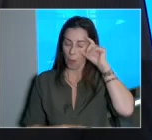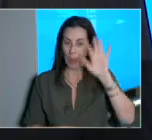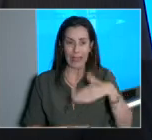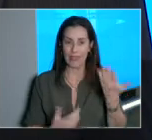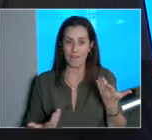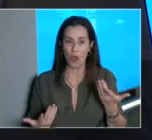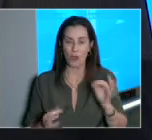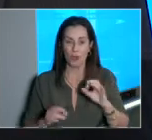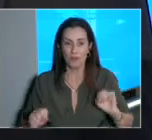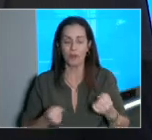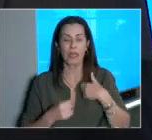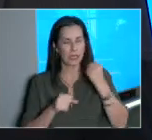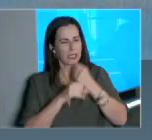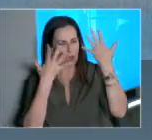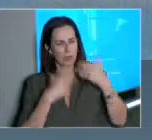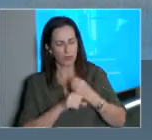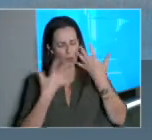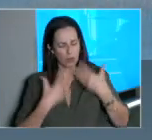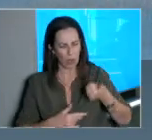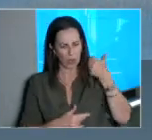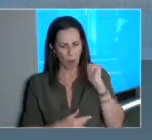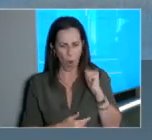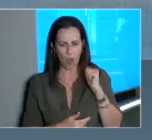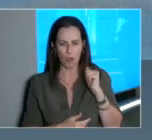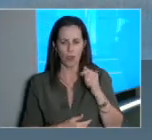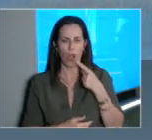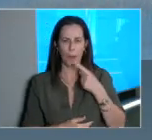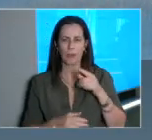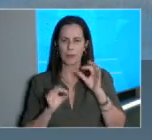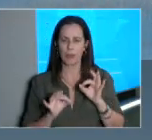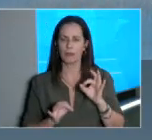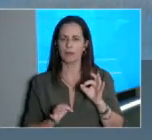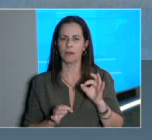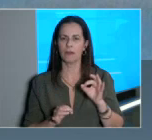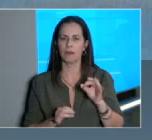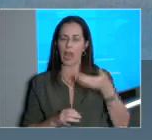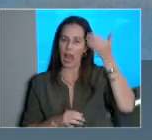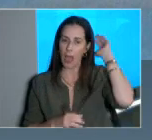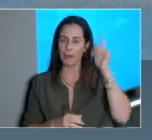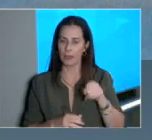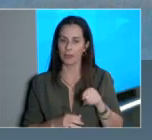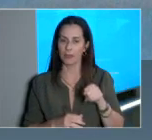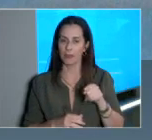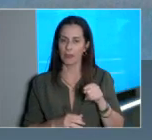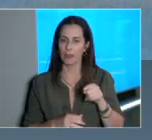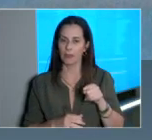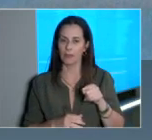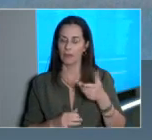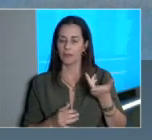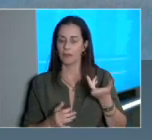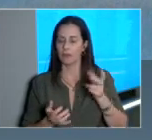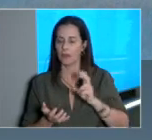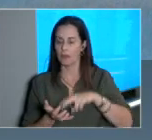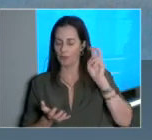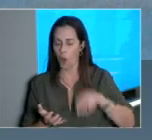אפילו לא גירד את אחוז החסימה. אגב, אני עשיתי חשבון, אני ככה אתמול עשיתי חשבון, כי מדברים על זה באמת, כמו שגם אסתי אמרה, שיאיר לפיד אולי יתפלג, יפרוש